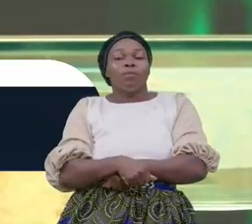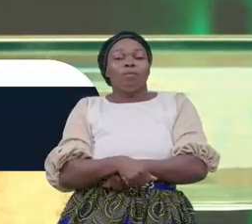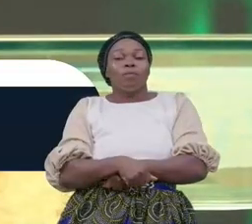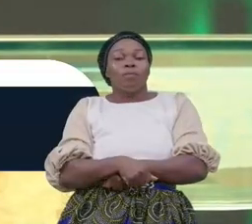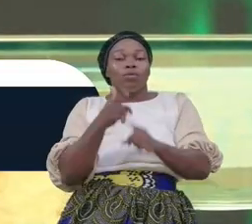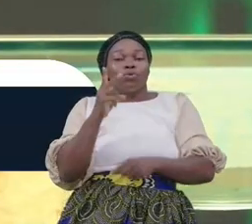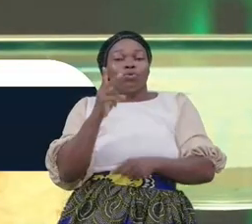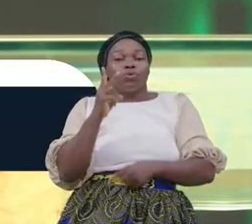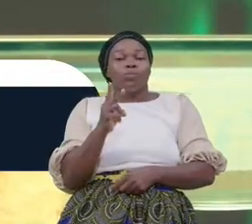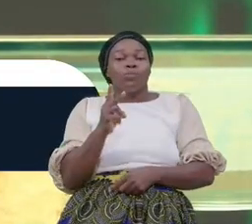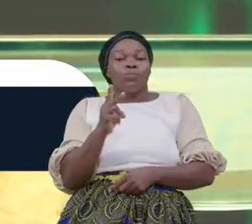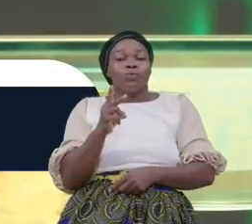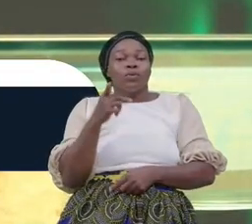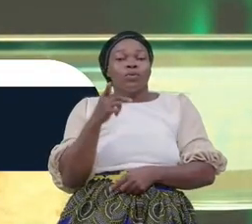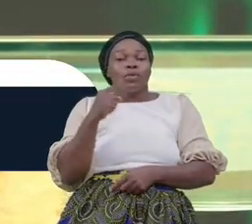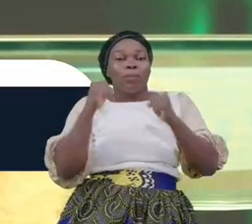Deux,